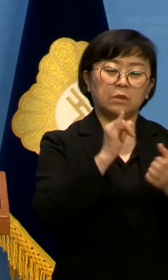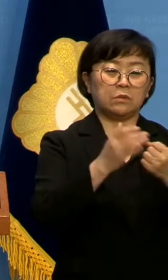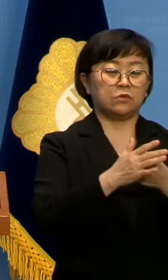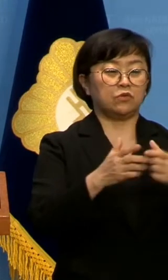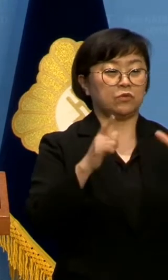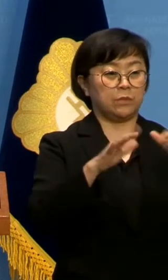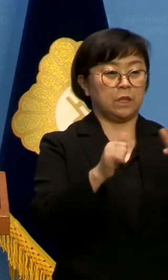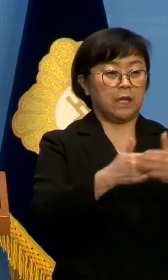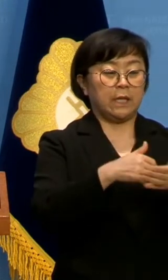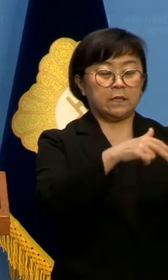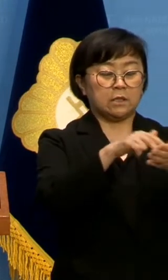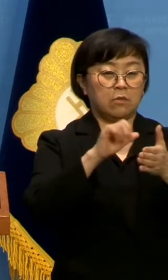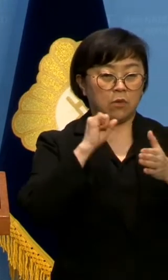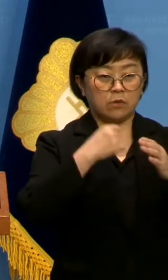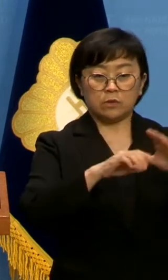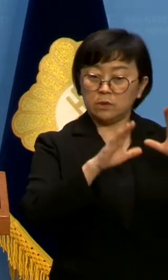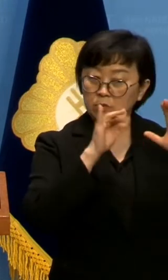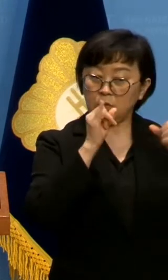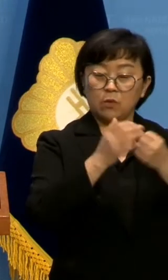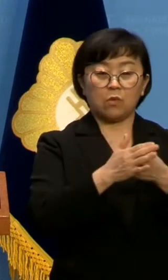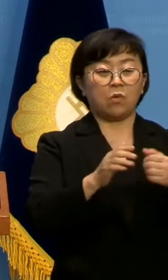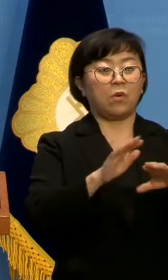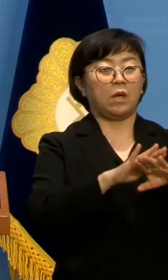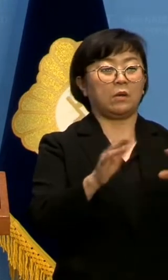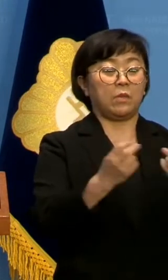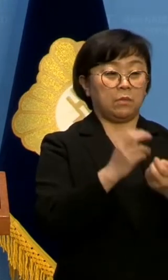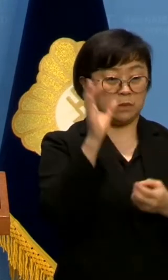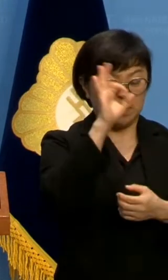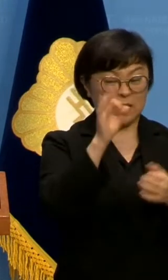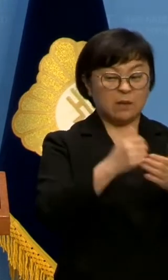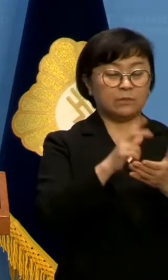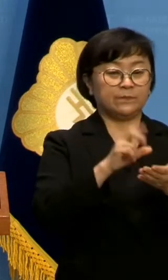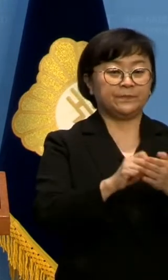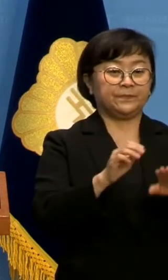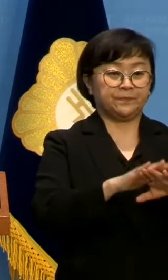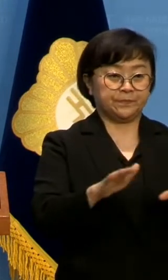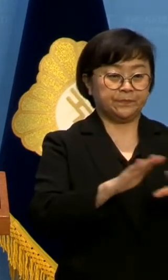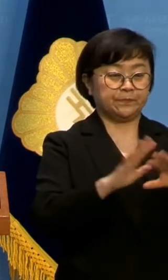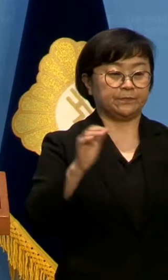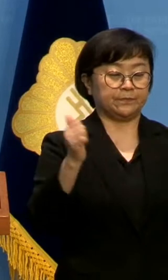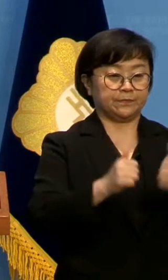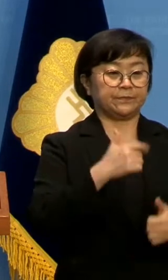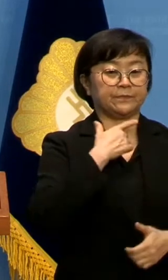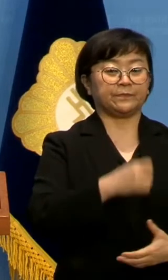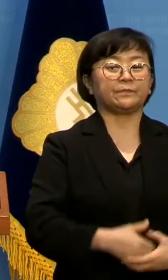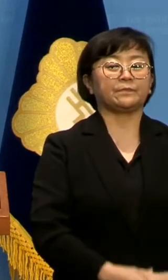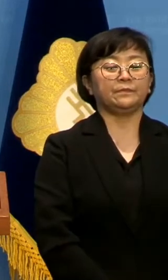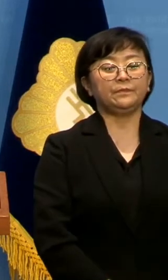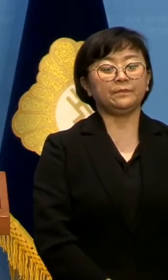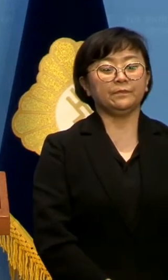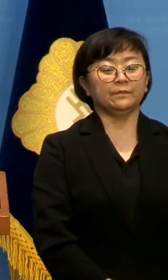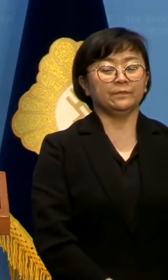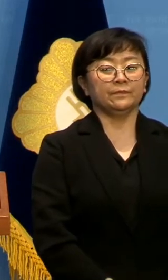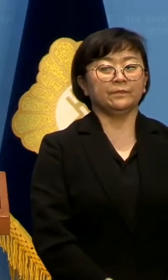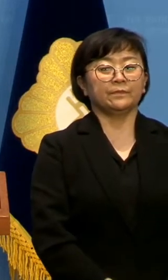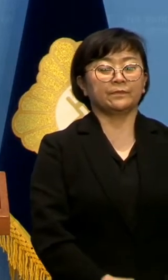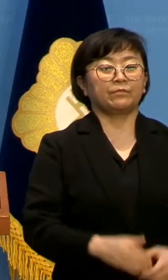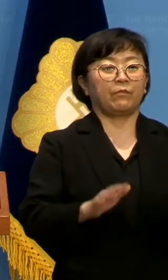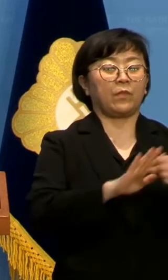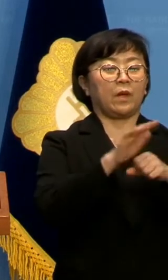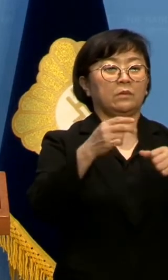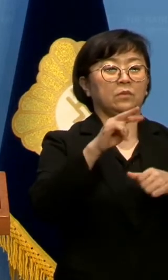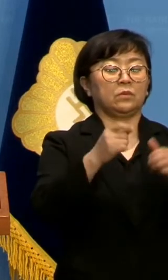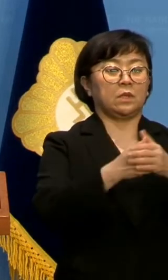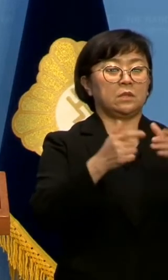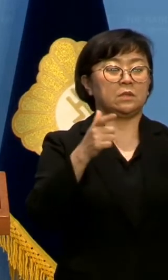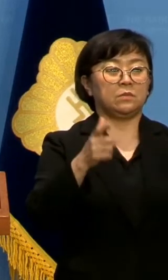주민의 애로사항을 직접 청취하고 대안을 모색해서 문제를 해결하는 국회의원이 되겠습니다. 사랑하는 동탄